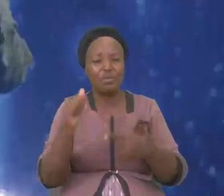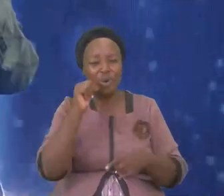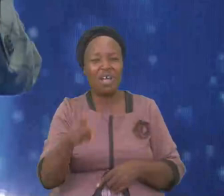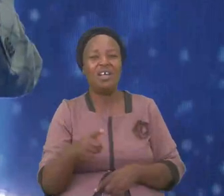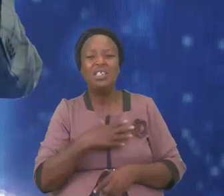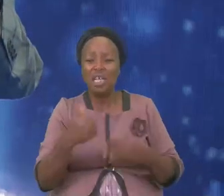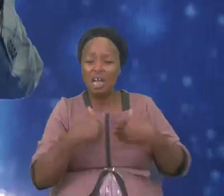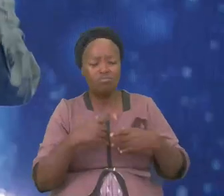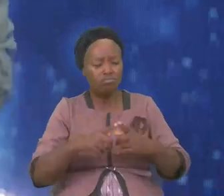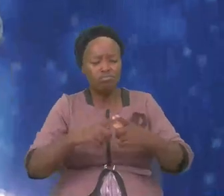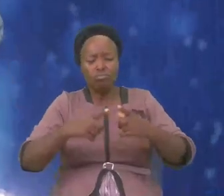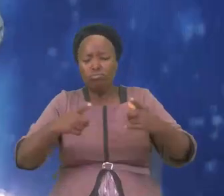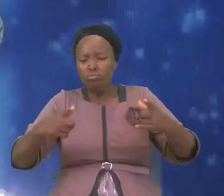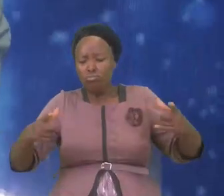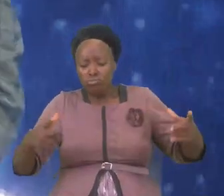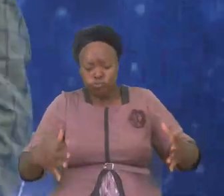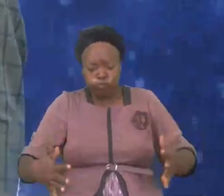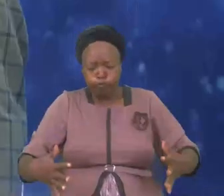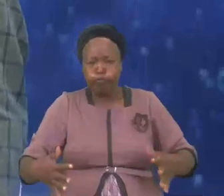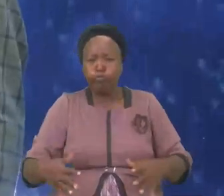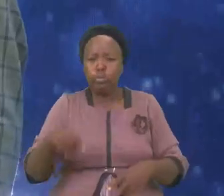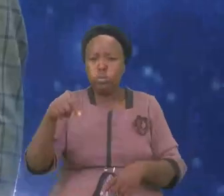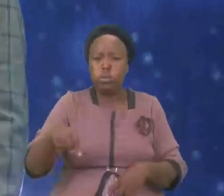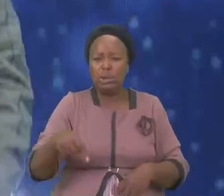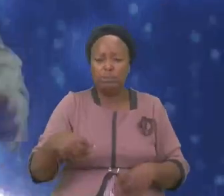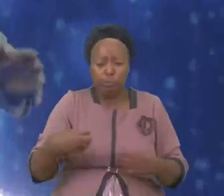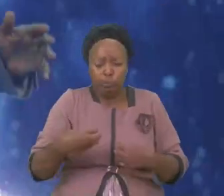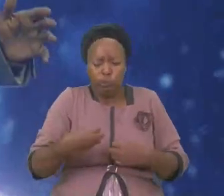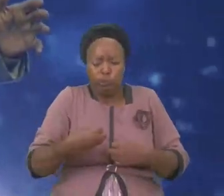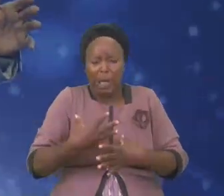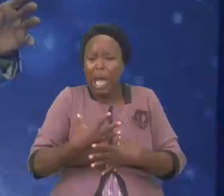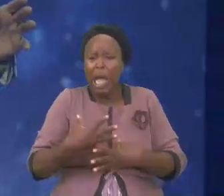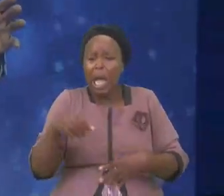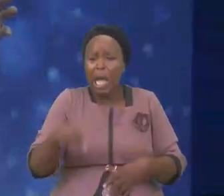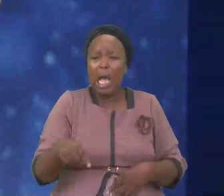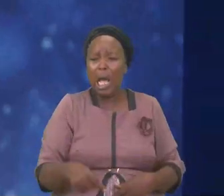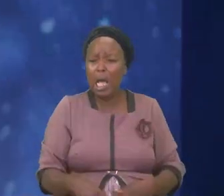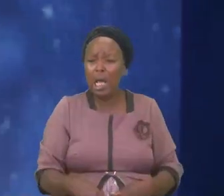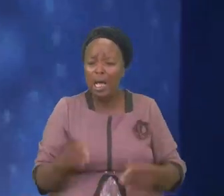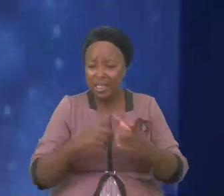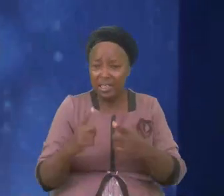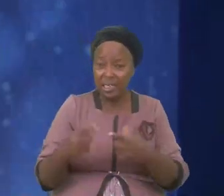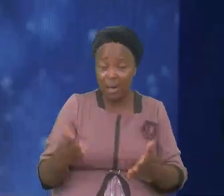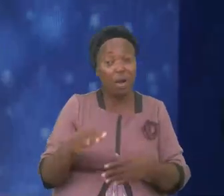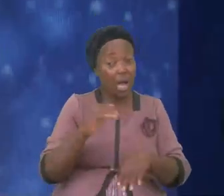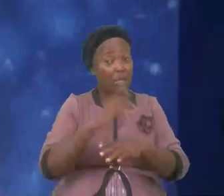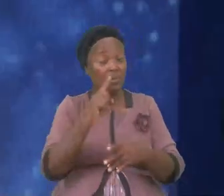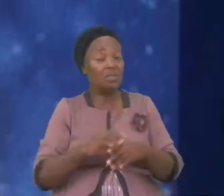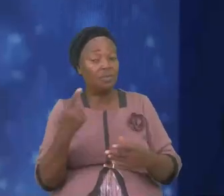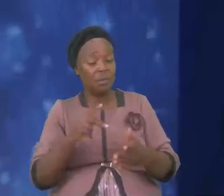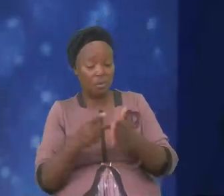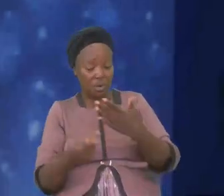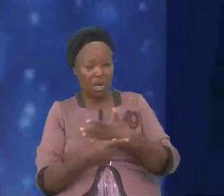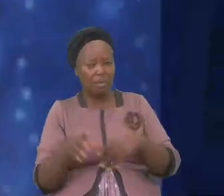Elle avait l'éléphantiasis. Les pieds étaient si gros comme ça. Mais à la croisade, comme nous avons